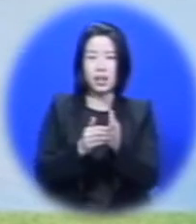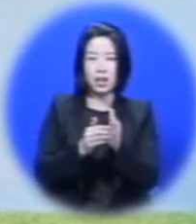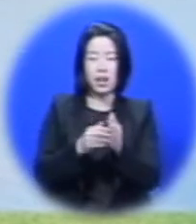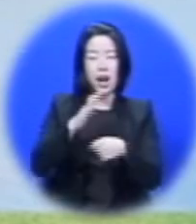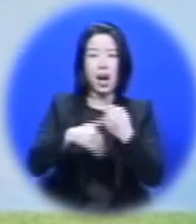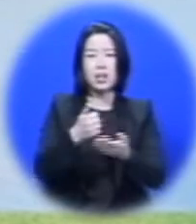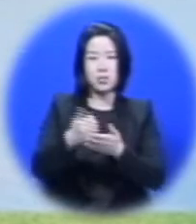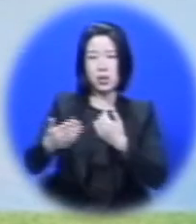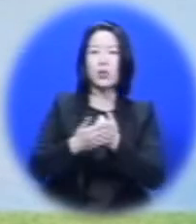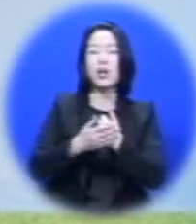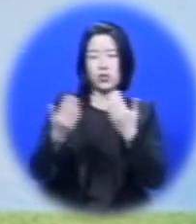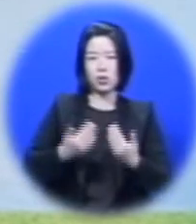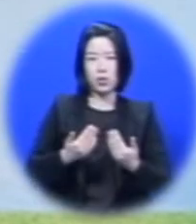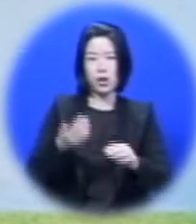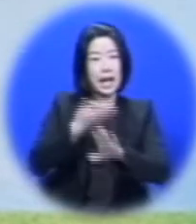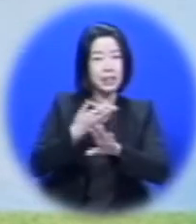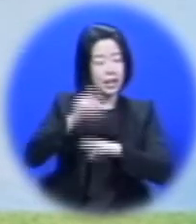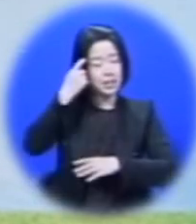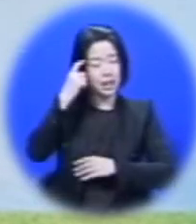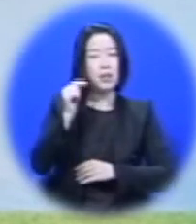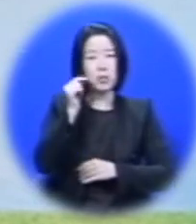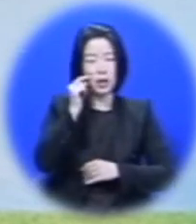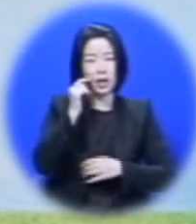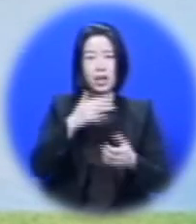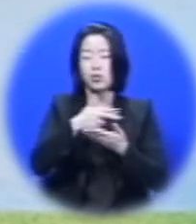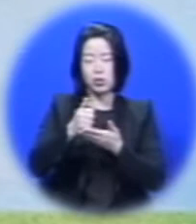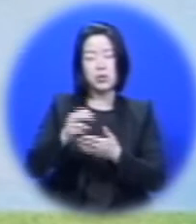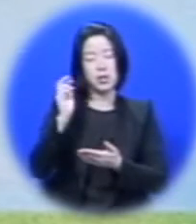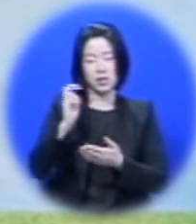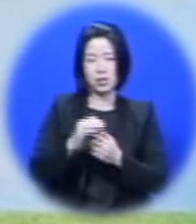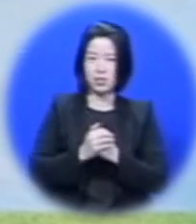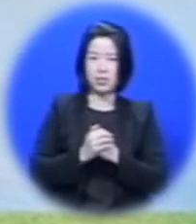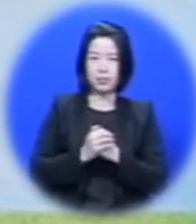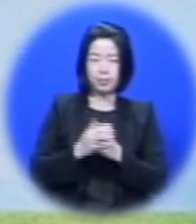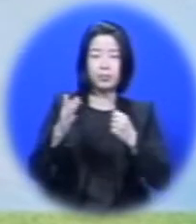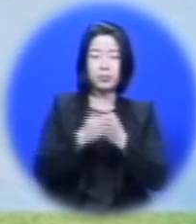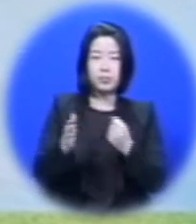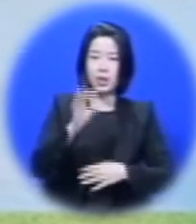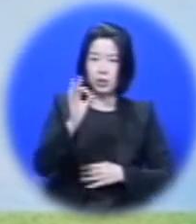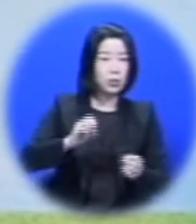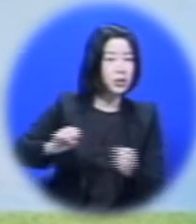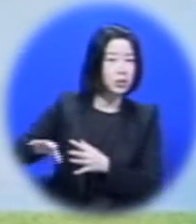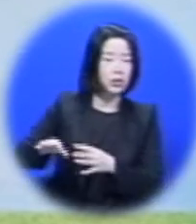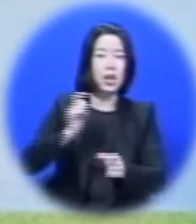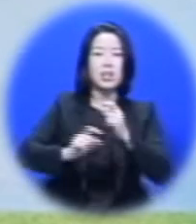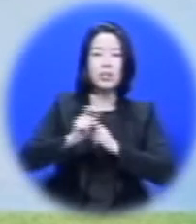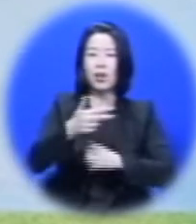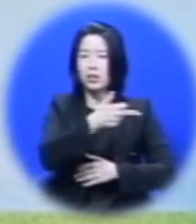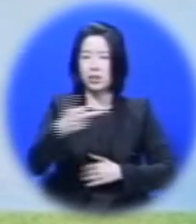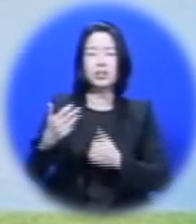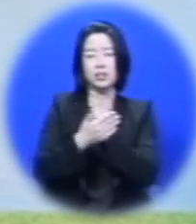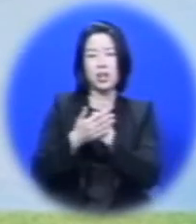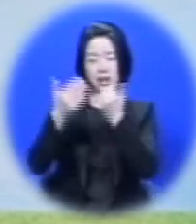하셨구나. 뭐 딴 생각하지 못하게 주님이 하신 거군요. 그래서 돈 잃어버리고 더 큰 은혜를